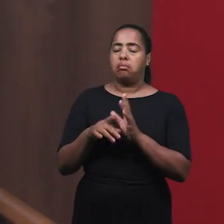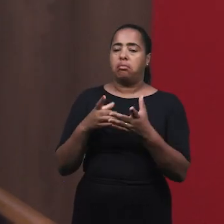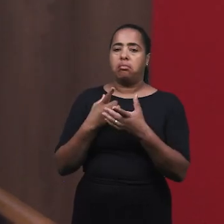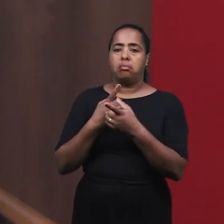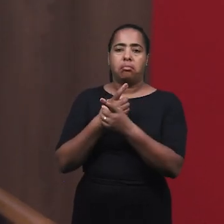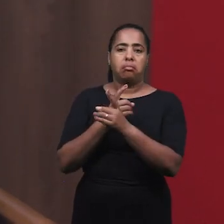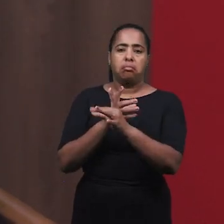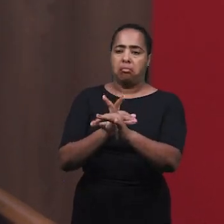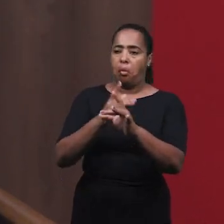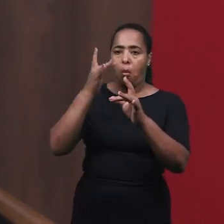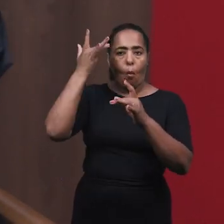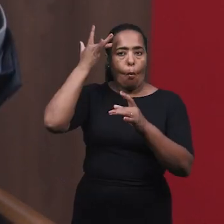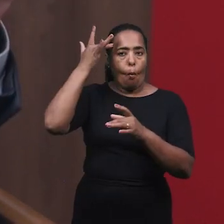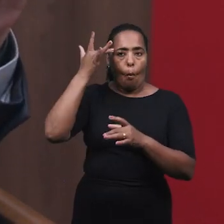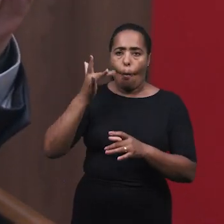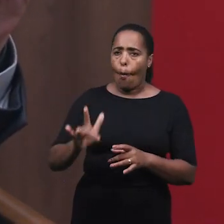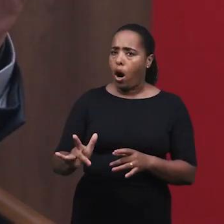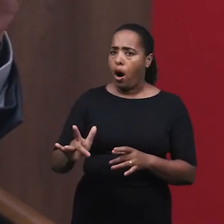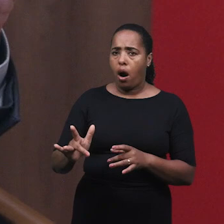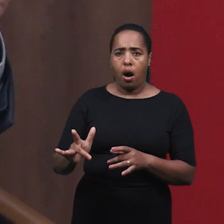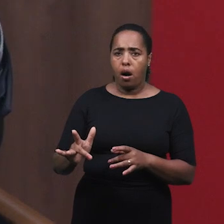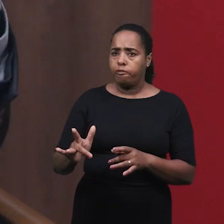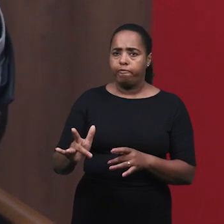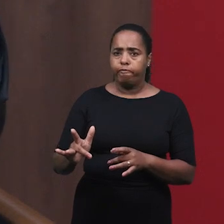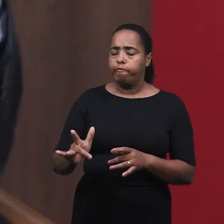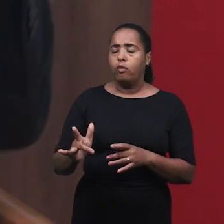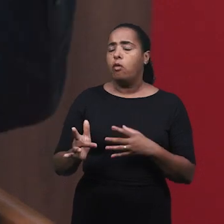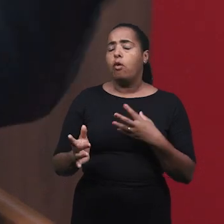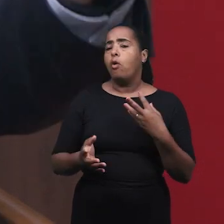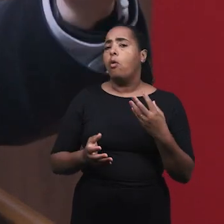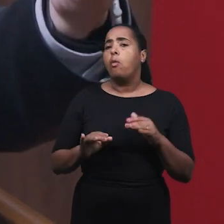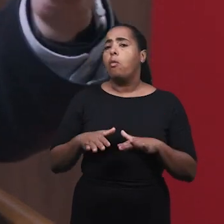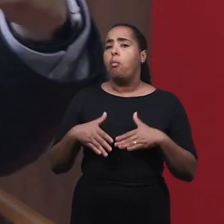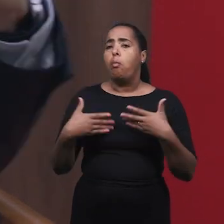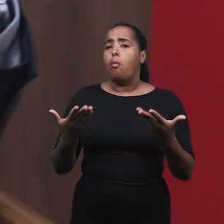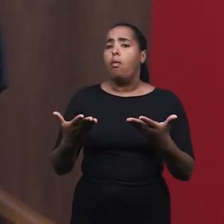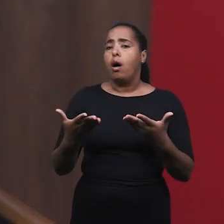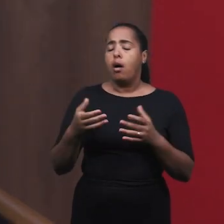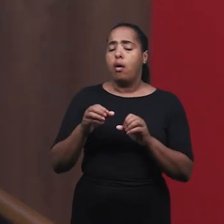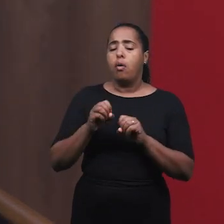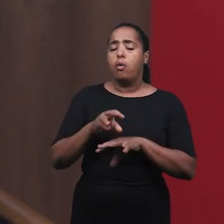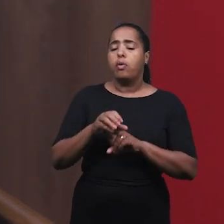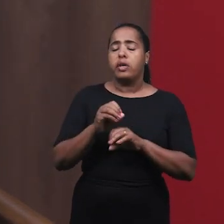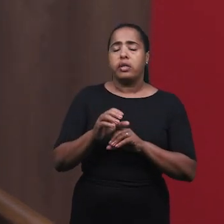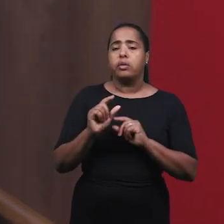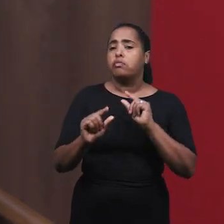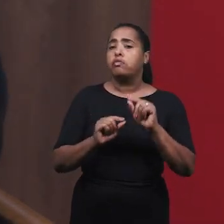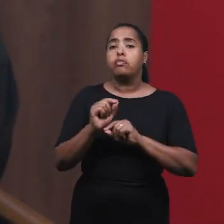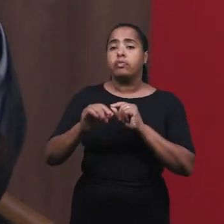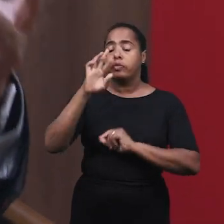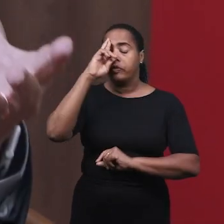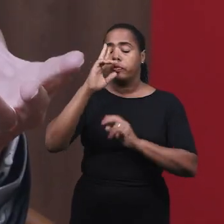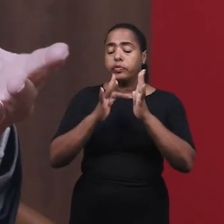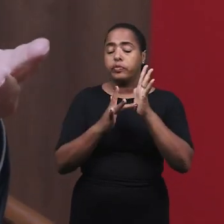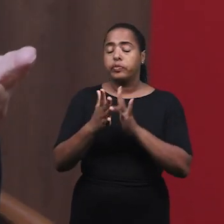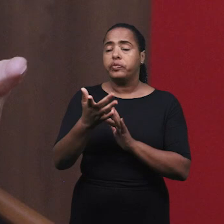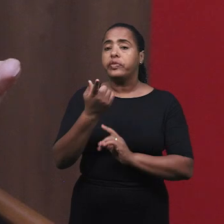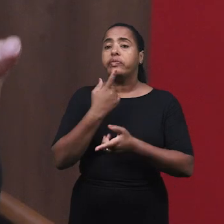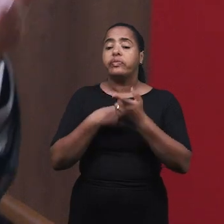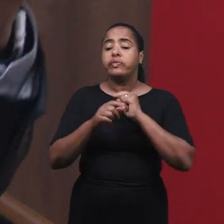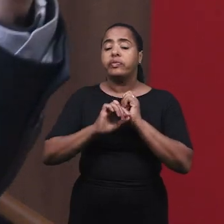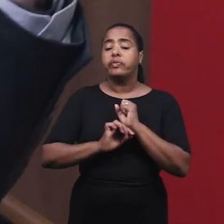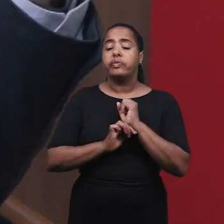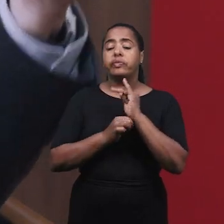les disciples eux-mêmes comprenaient quel était l'enseignement, c'est-à-dire ce que le Seigneur Jésus voulait